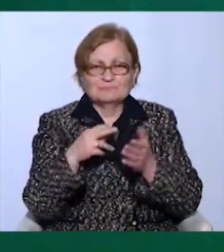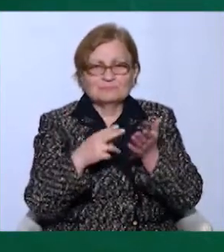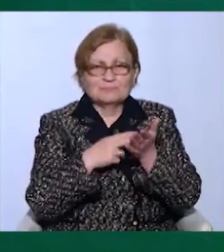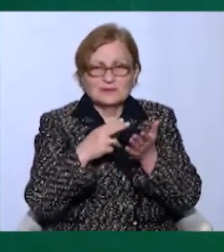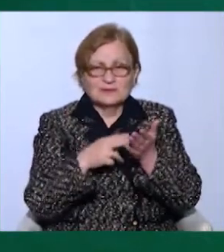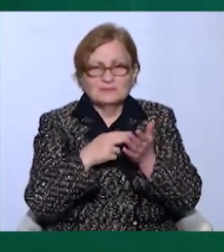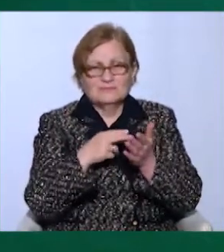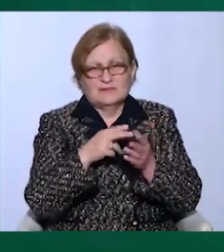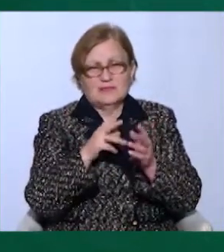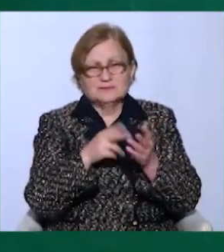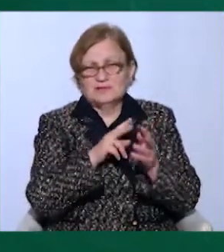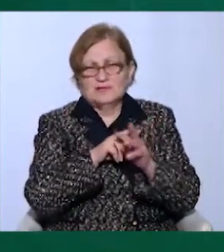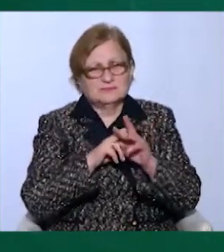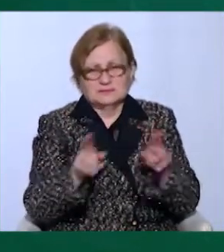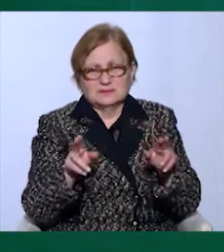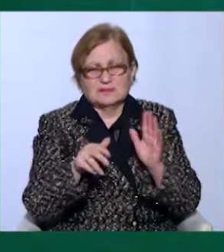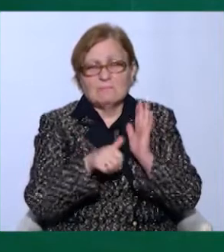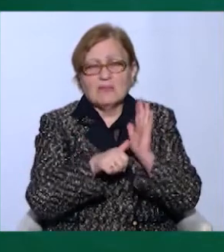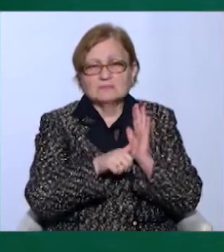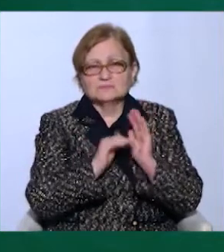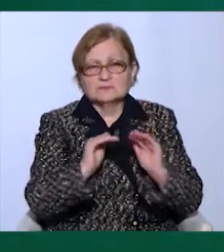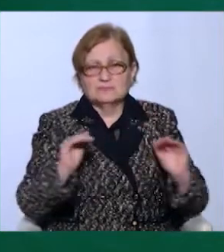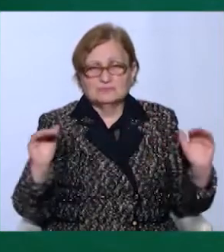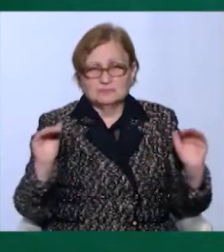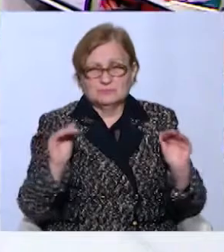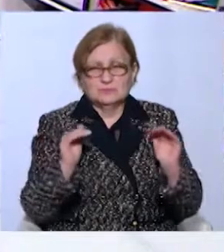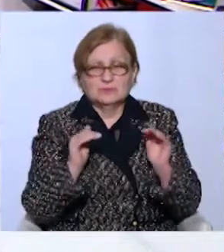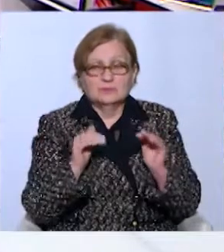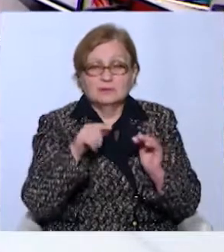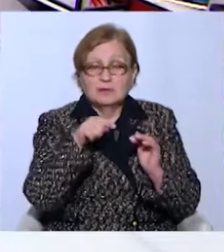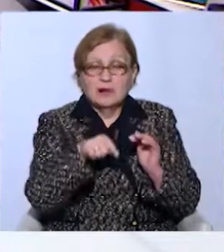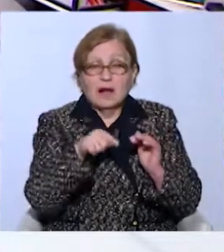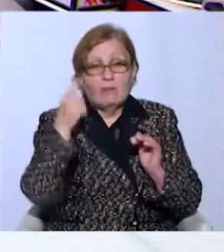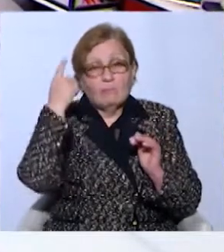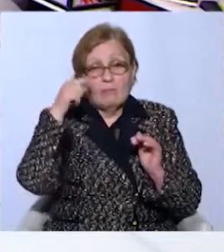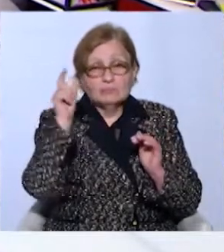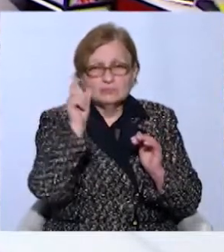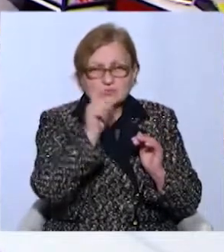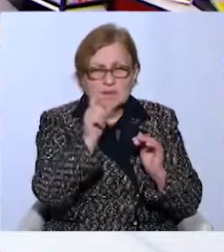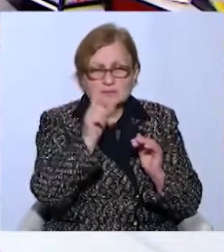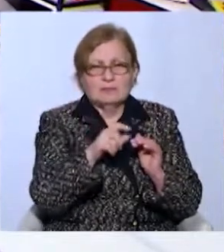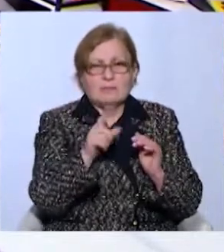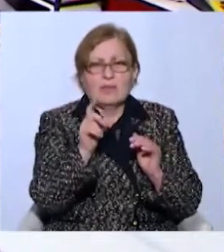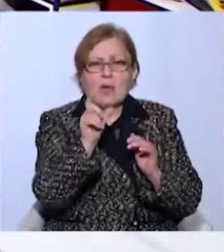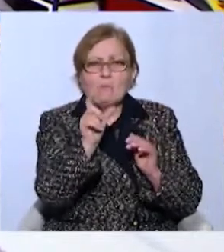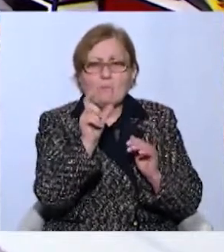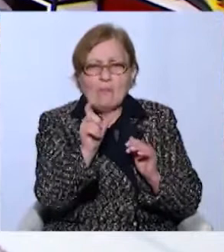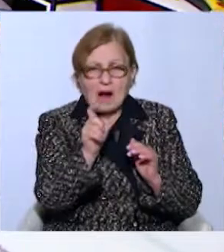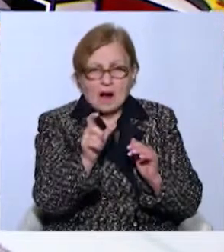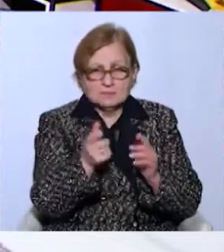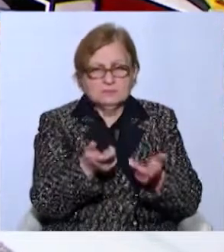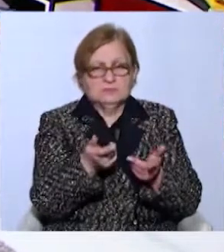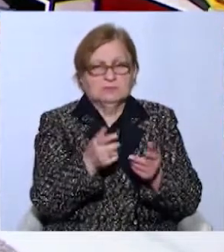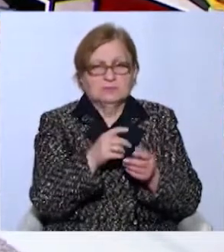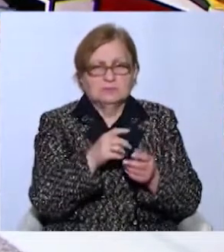se tulisari, no me skatuliyat, mekse klasis başı bıçtuş da. Am mamutsane bist, magali tebi, sertot kolla eslayer,